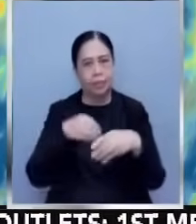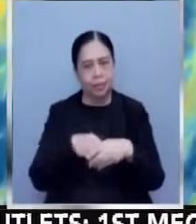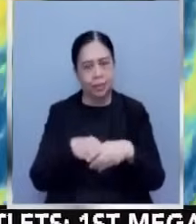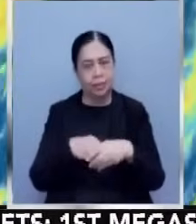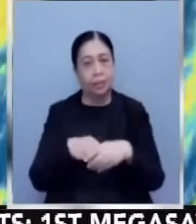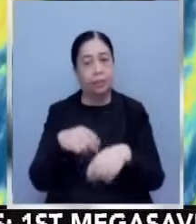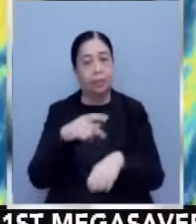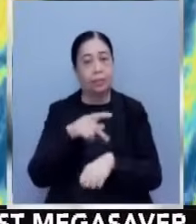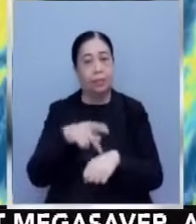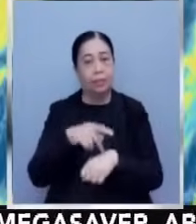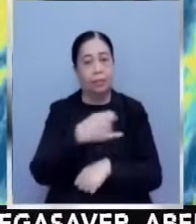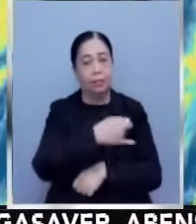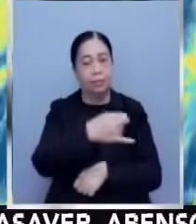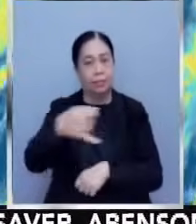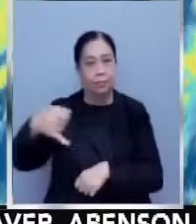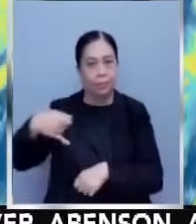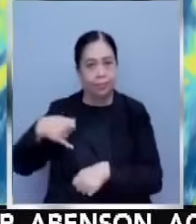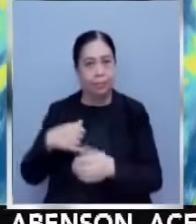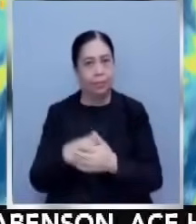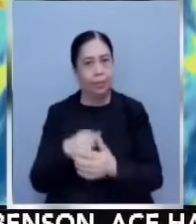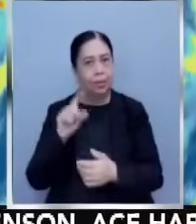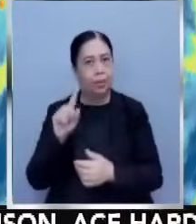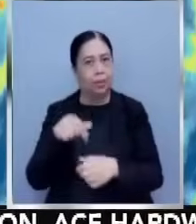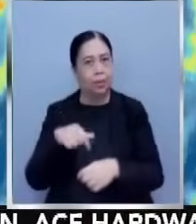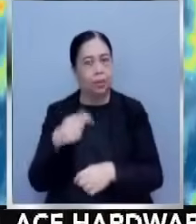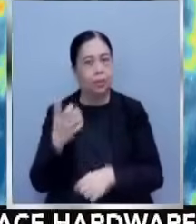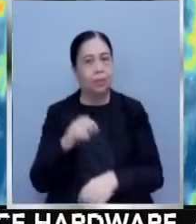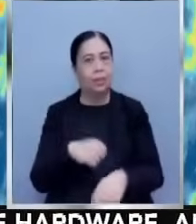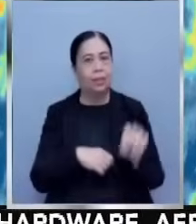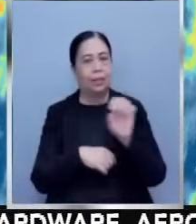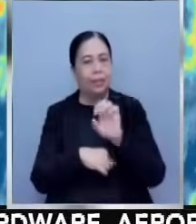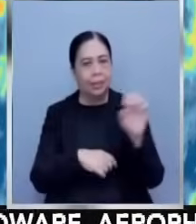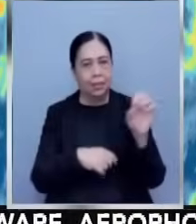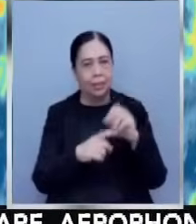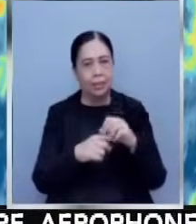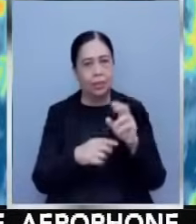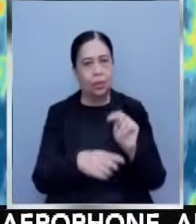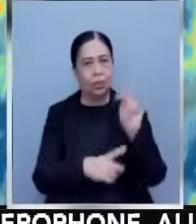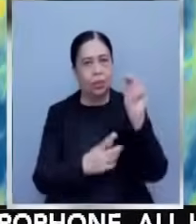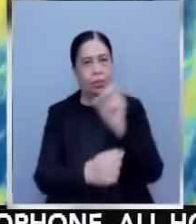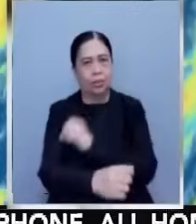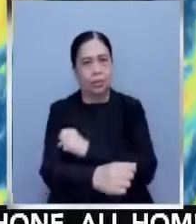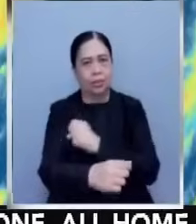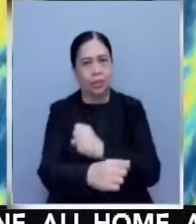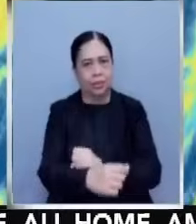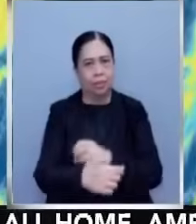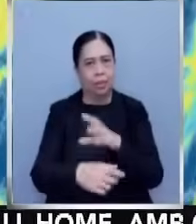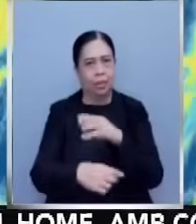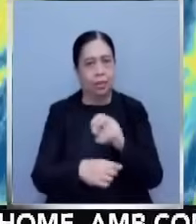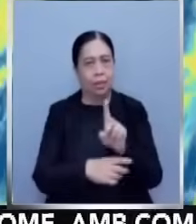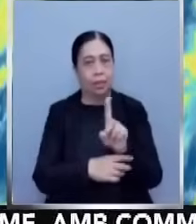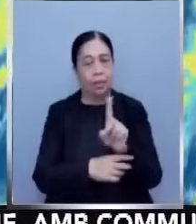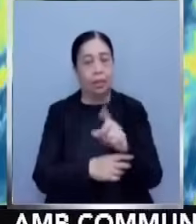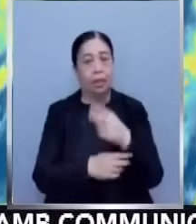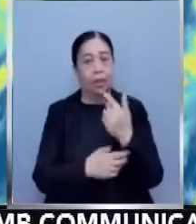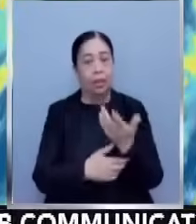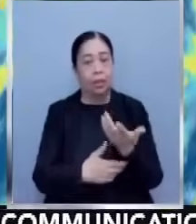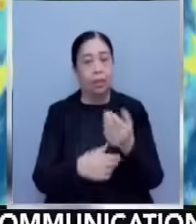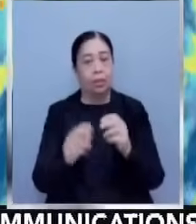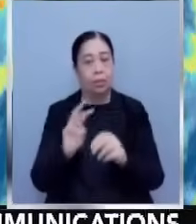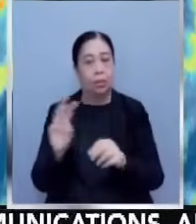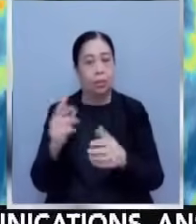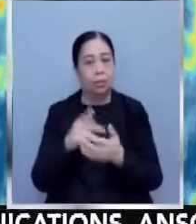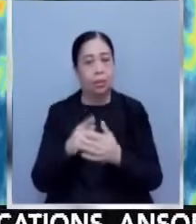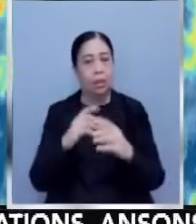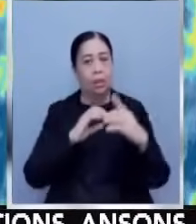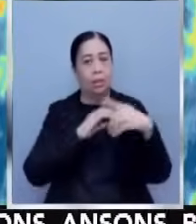Area of Responsibility. Isa po dito sa silangan ng Katarman, Northern Samar. At yung isa naman, inasa kanlurang bahagi ng Dagupan